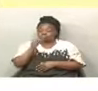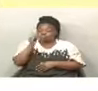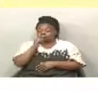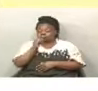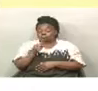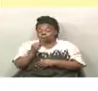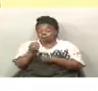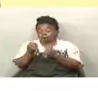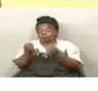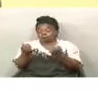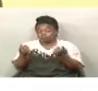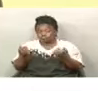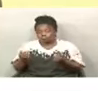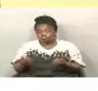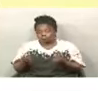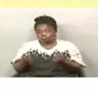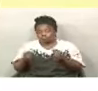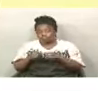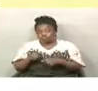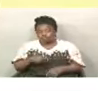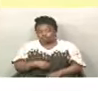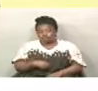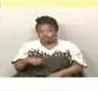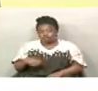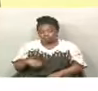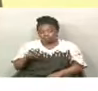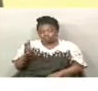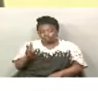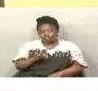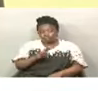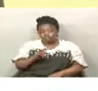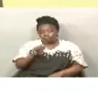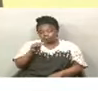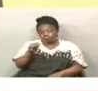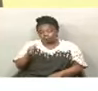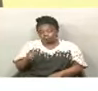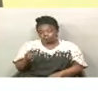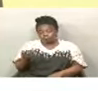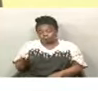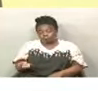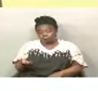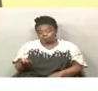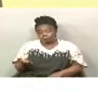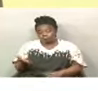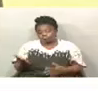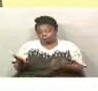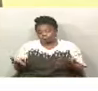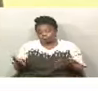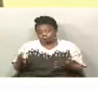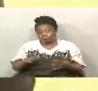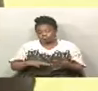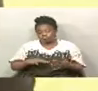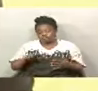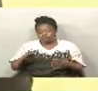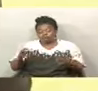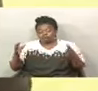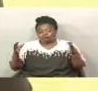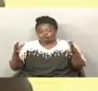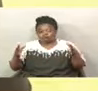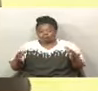abato abalongo abafaanagana n'abayina obuzito obw'amaanyi be tuyita